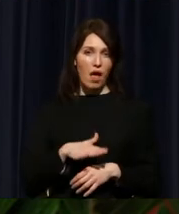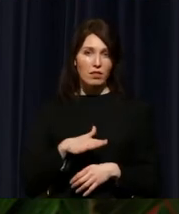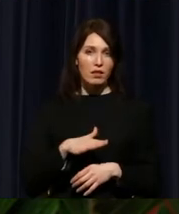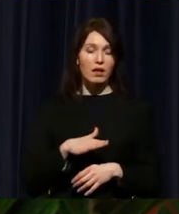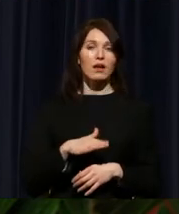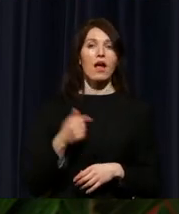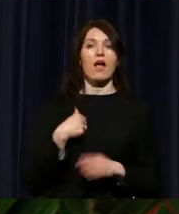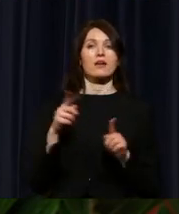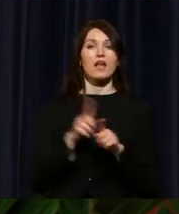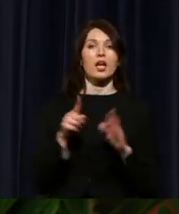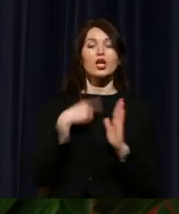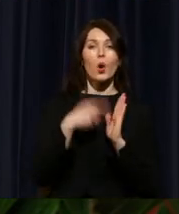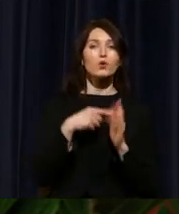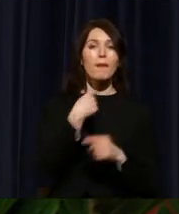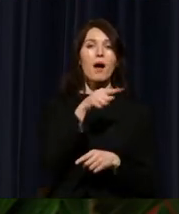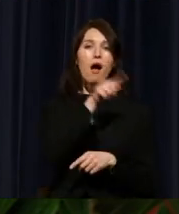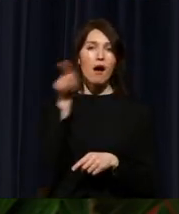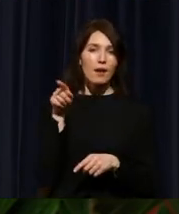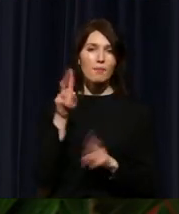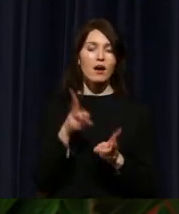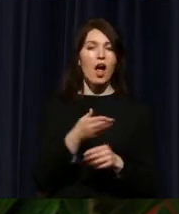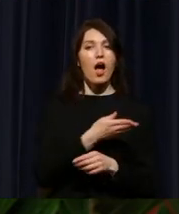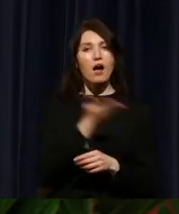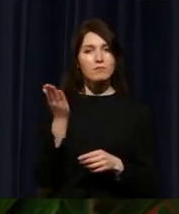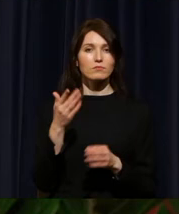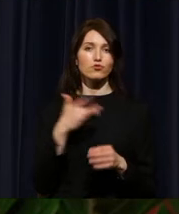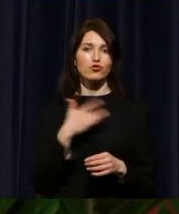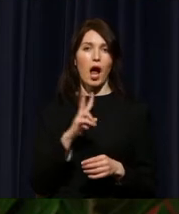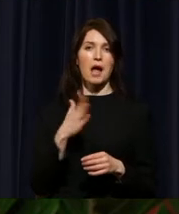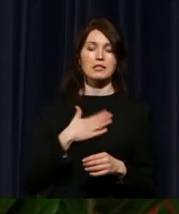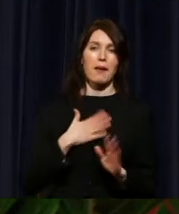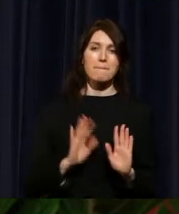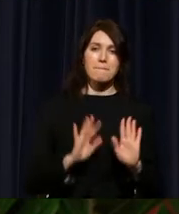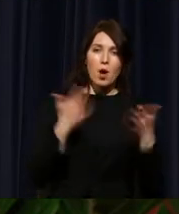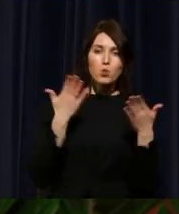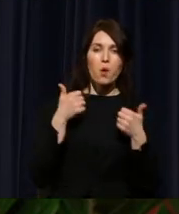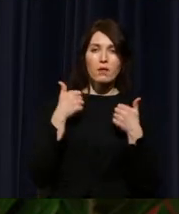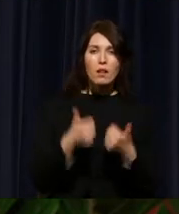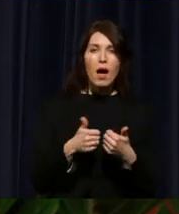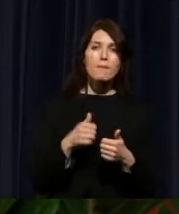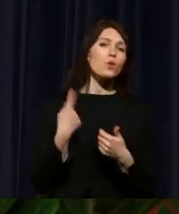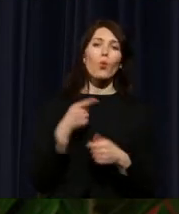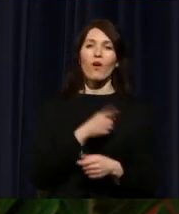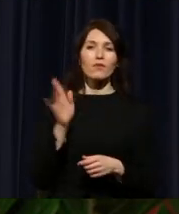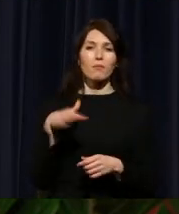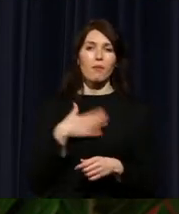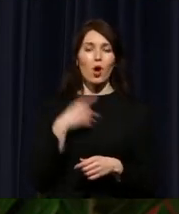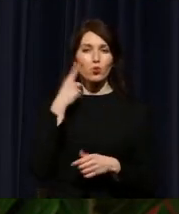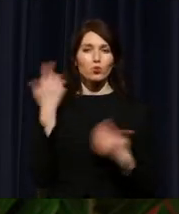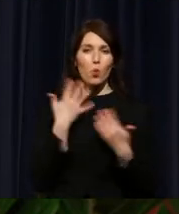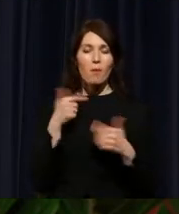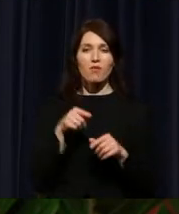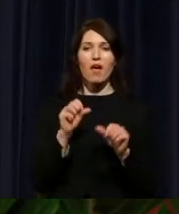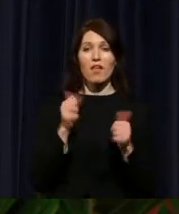es jautāju apkārtējiem, kā viņiem liekas, kas man padodās, ko viņi par mani domā, un tādā veidā es